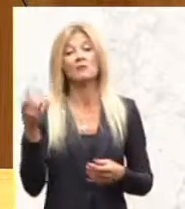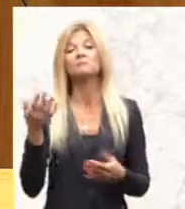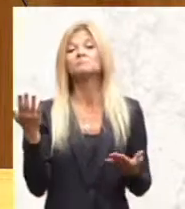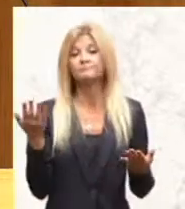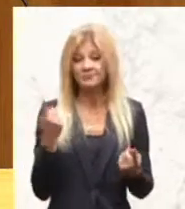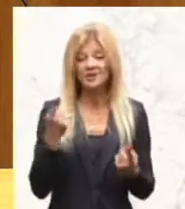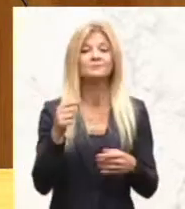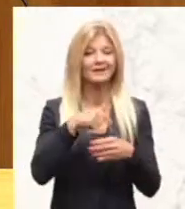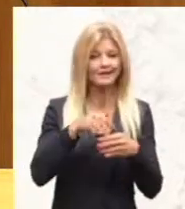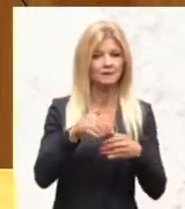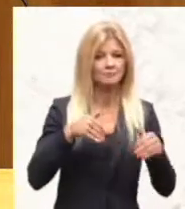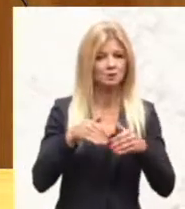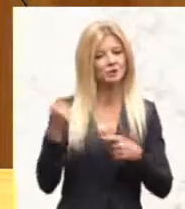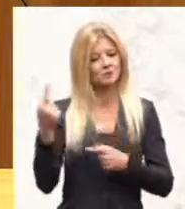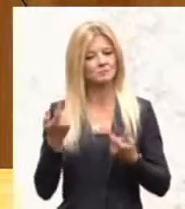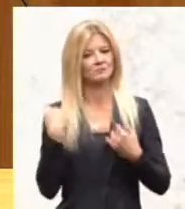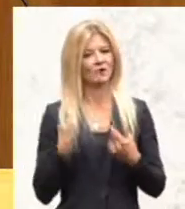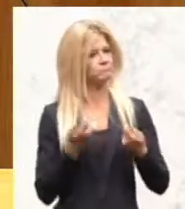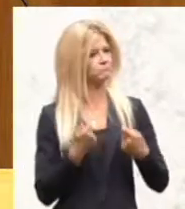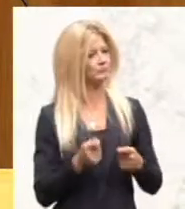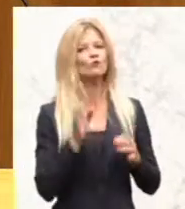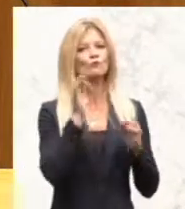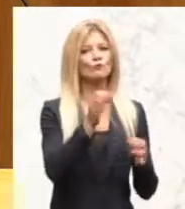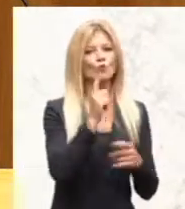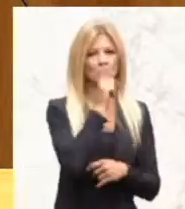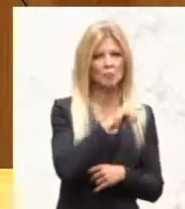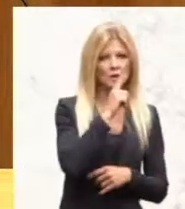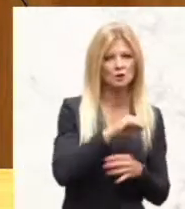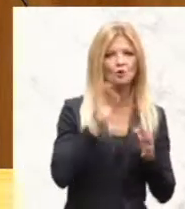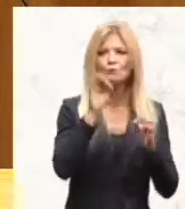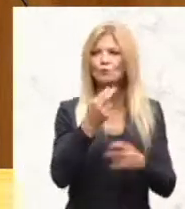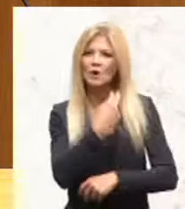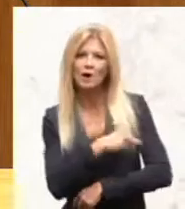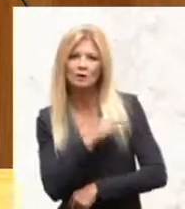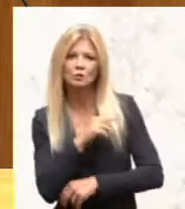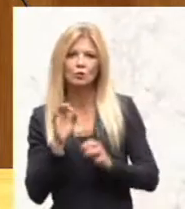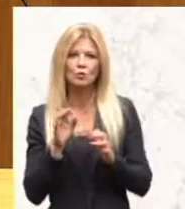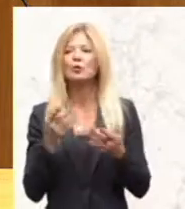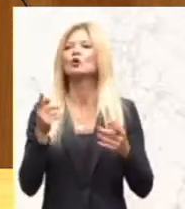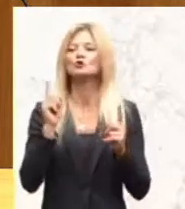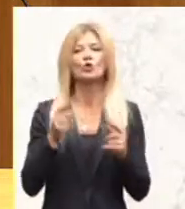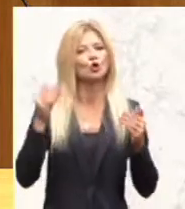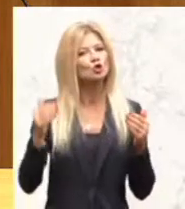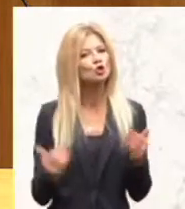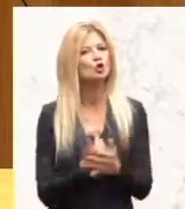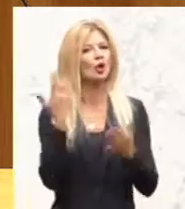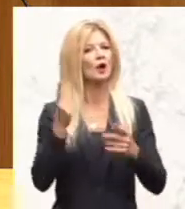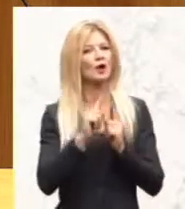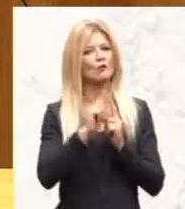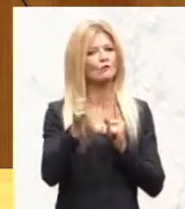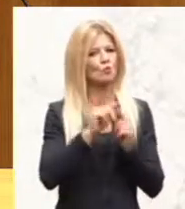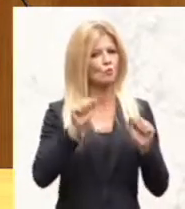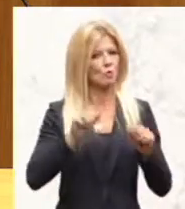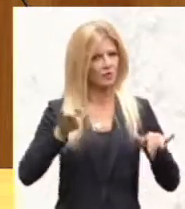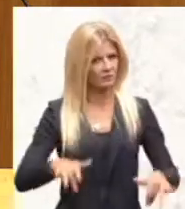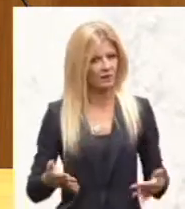Innenministerium, entschließt, für die Polizei, für die Rettungseinheiten eine neue Funkmöglichkeit zu schaffen, nachdem